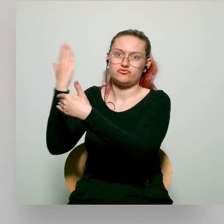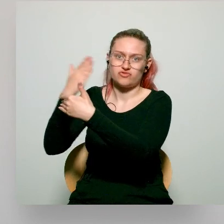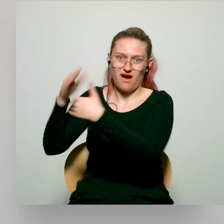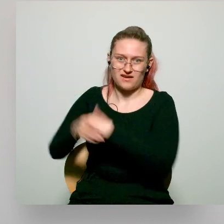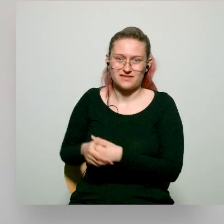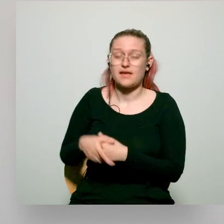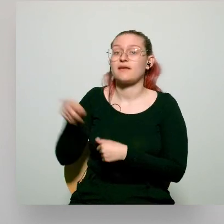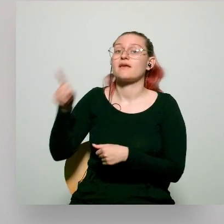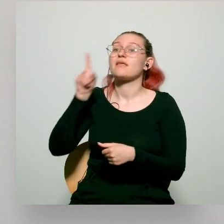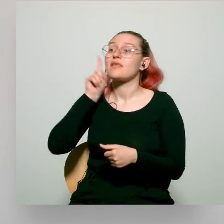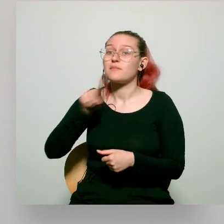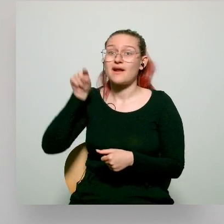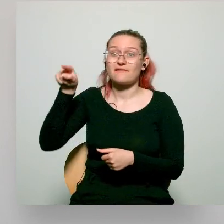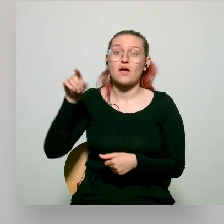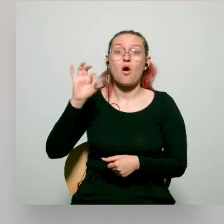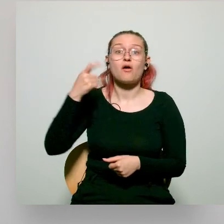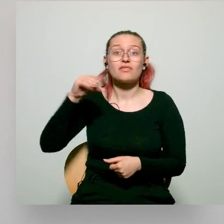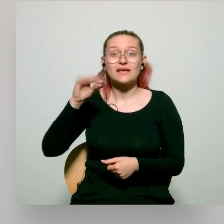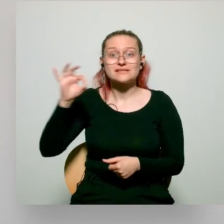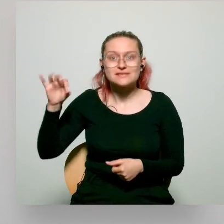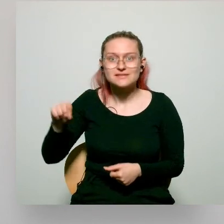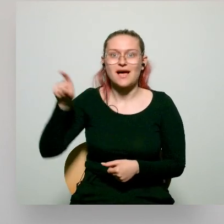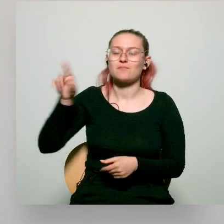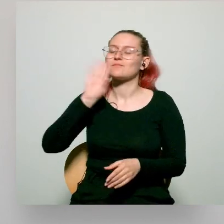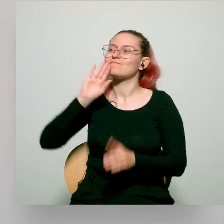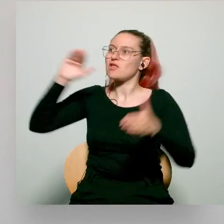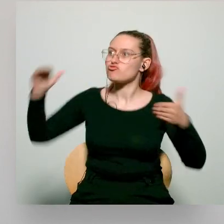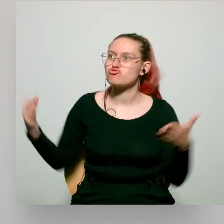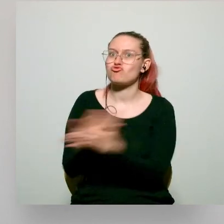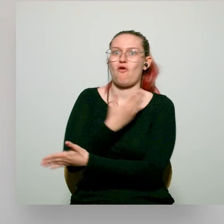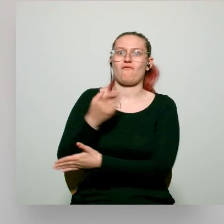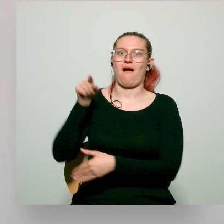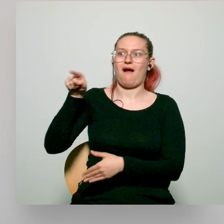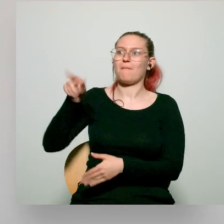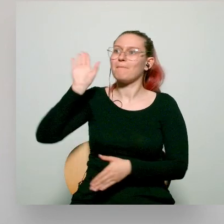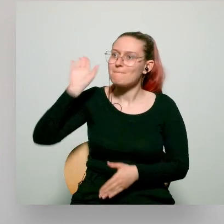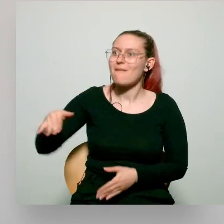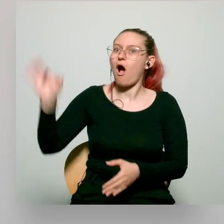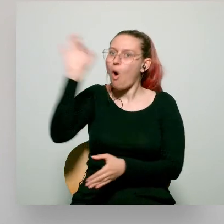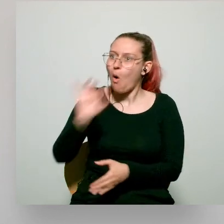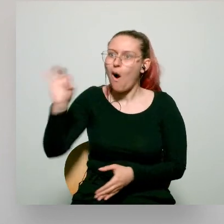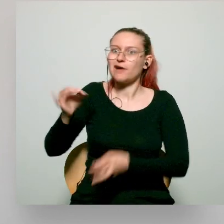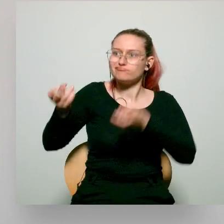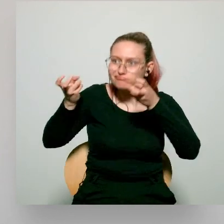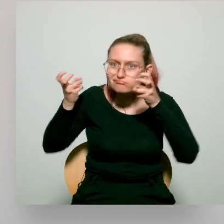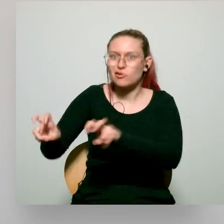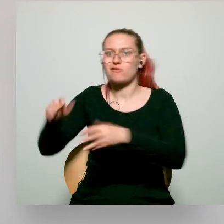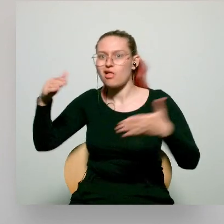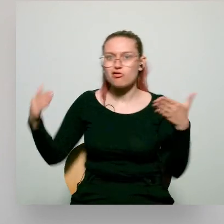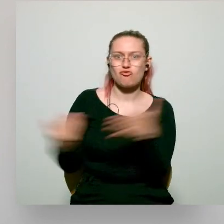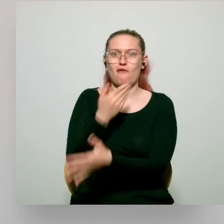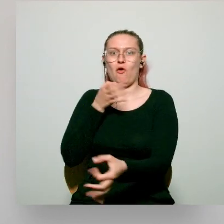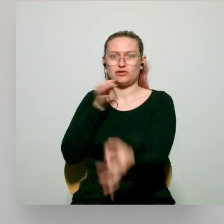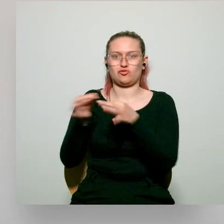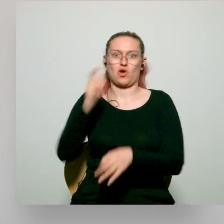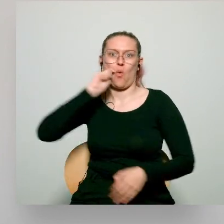i każde wielkie miasto ukraińskie powinno samo sobie opowiedzieć swą historię